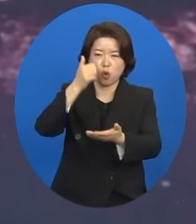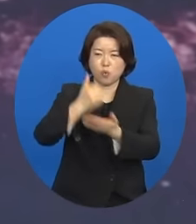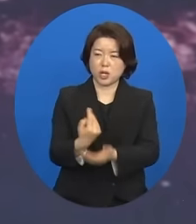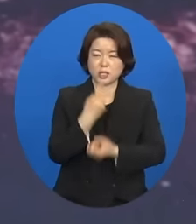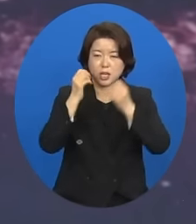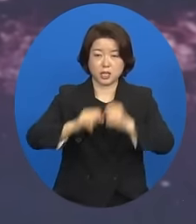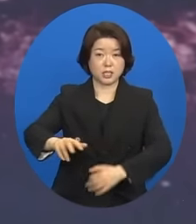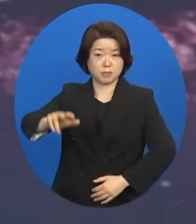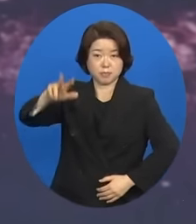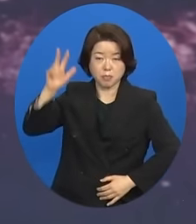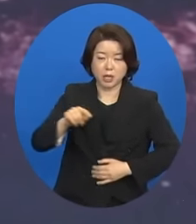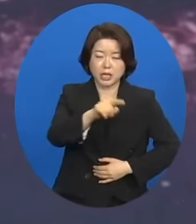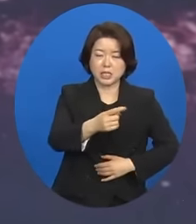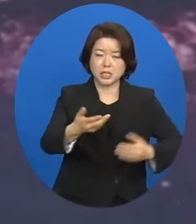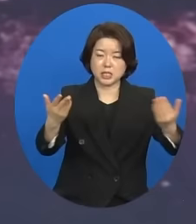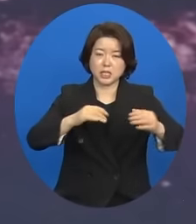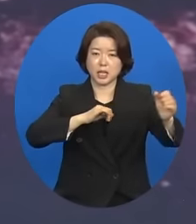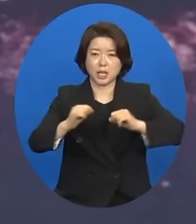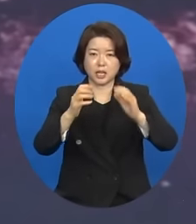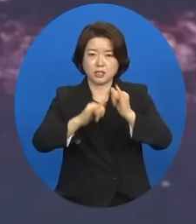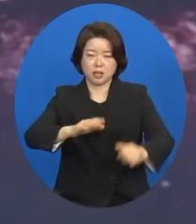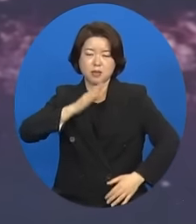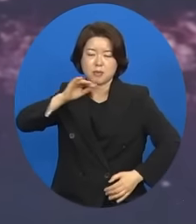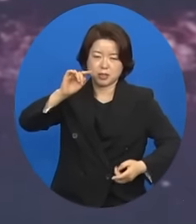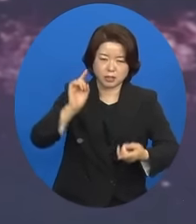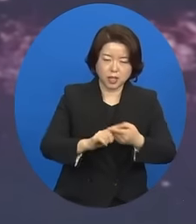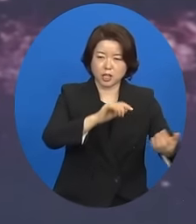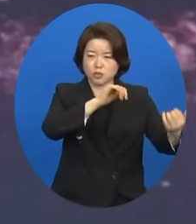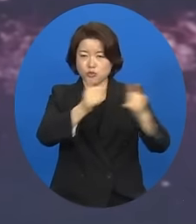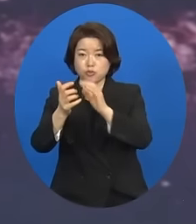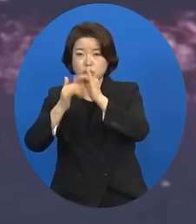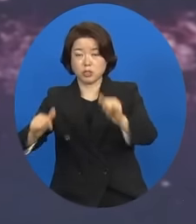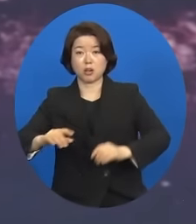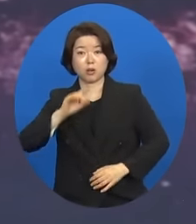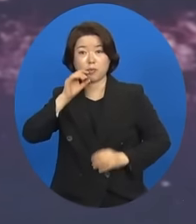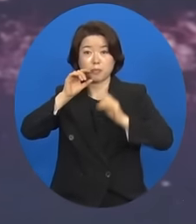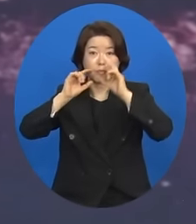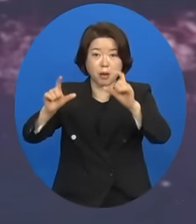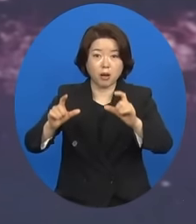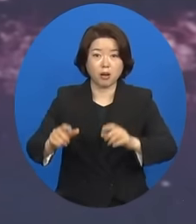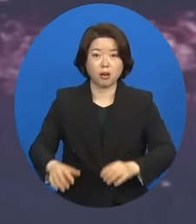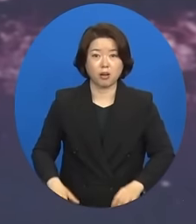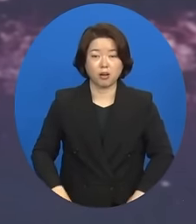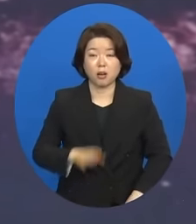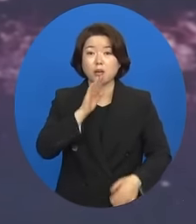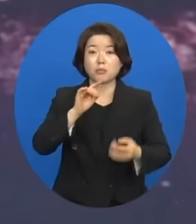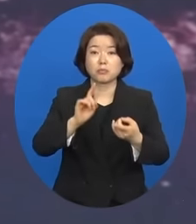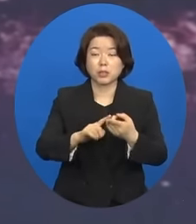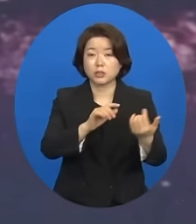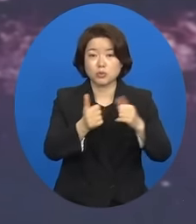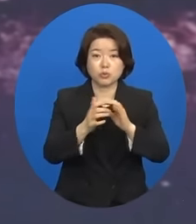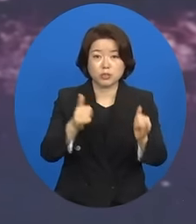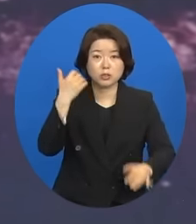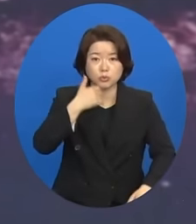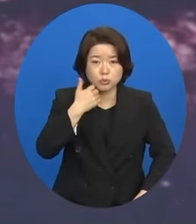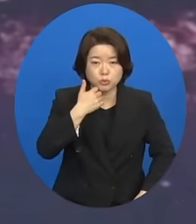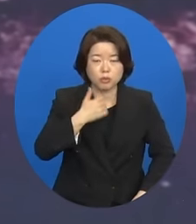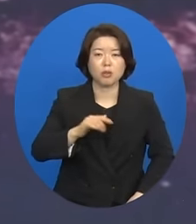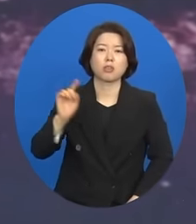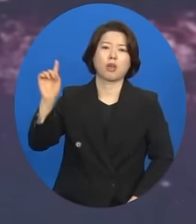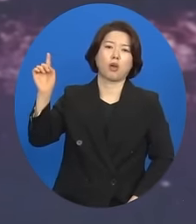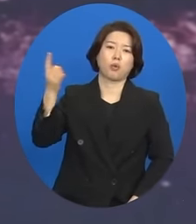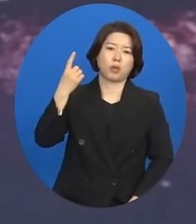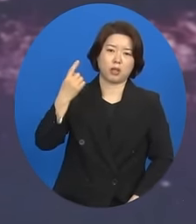맹세하노니 일을 행한 그 사람은 마땅히 죽을 자라 막 얘기를 합니다 근데 그 마땅히 죽을 자가 누구예요 다윗이